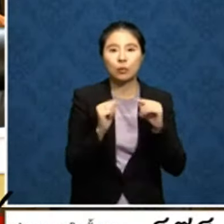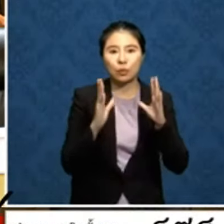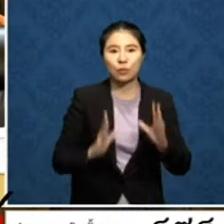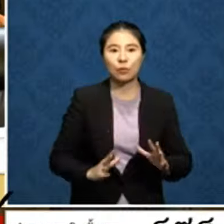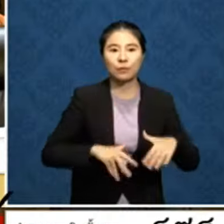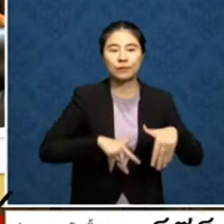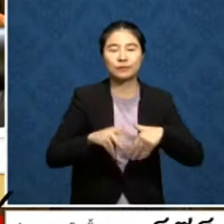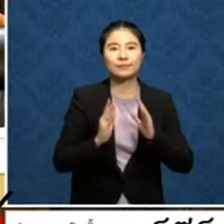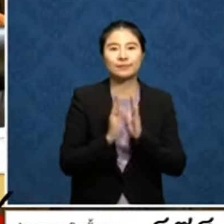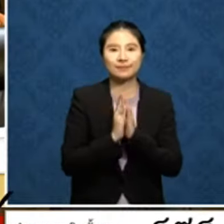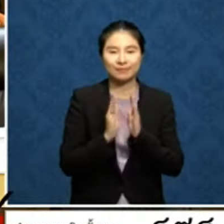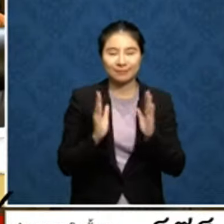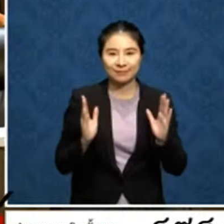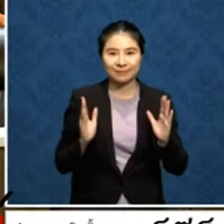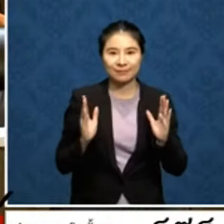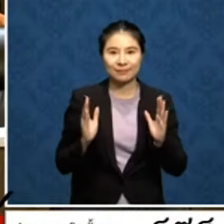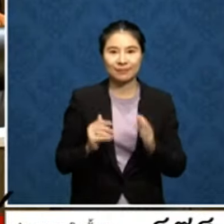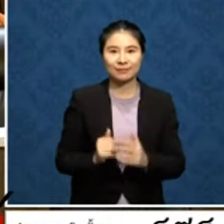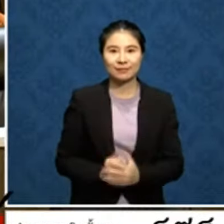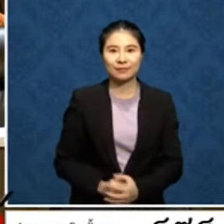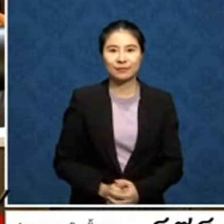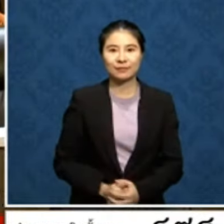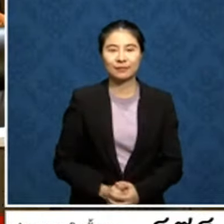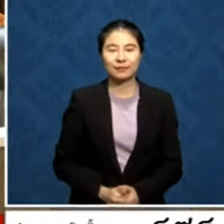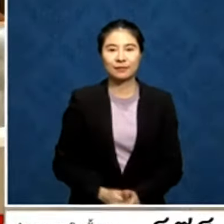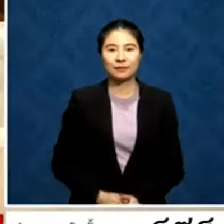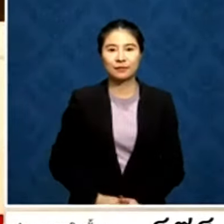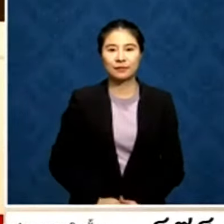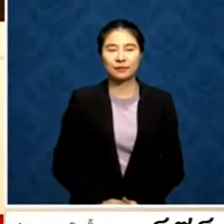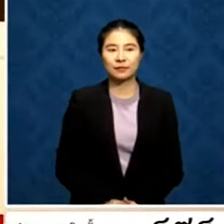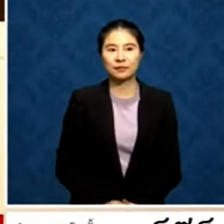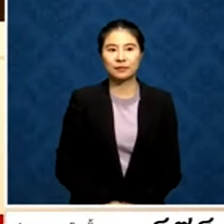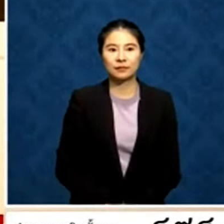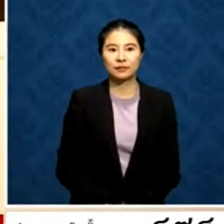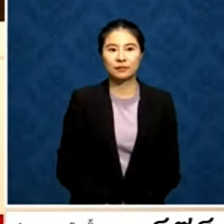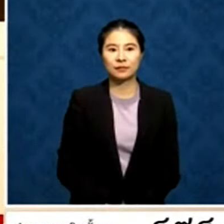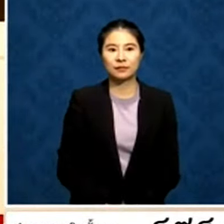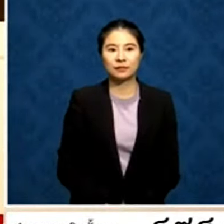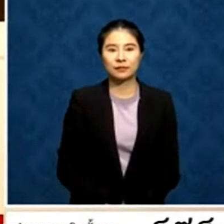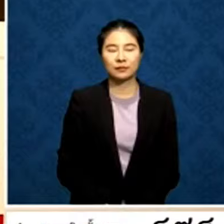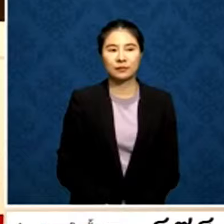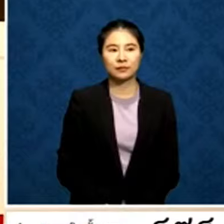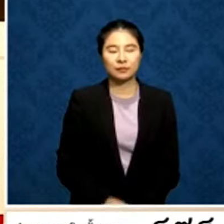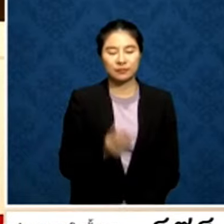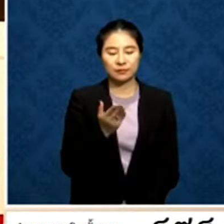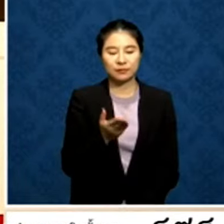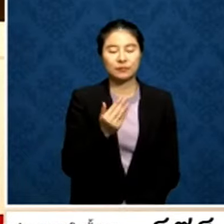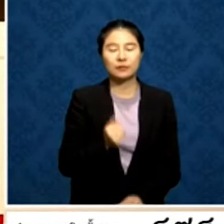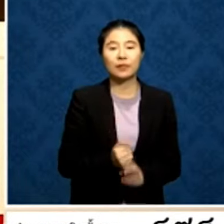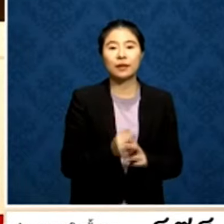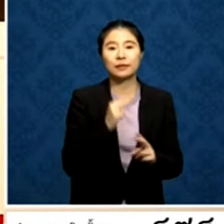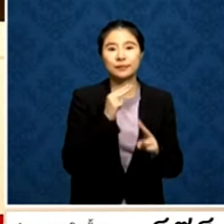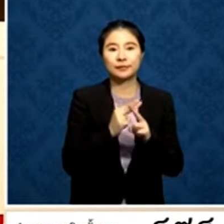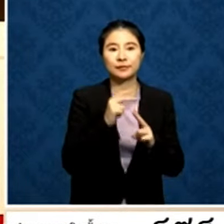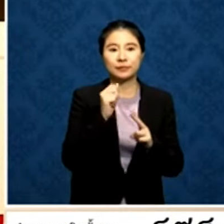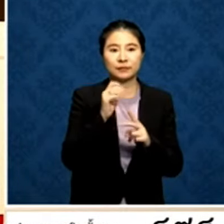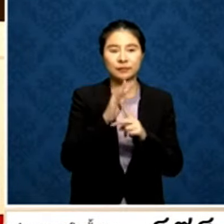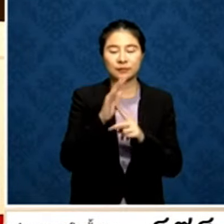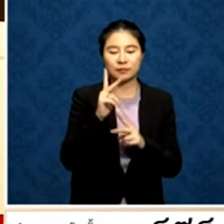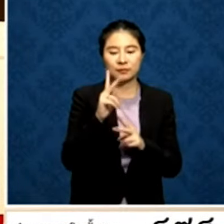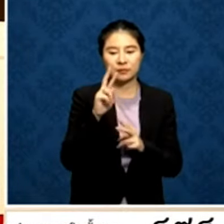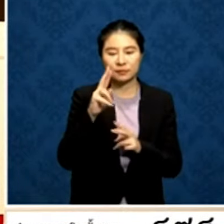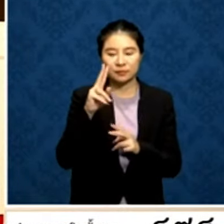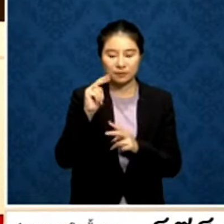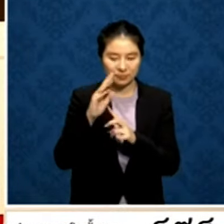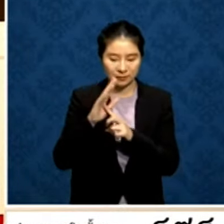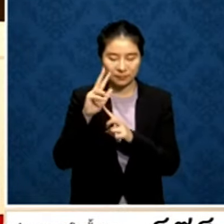คุณมากครับต่อไปขอเชิญคุณอนันท์กกิตตินัน